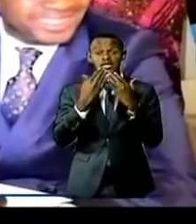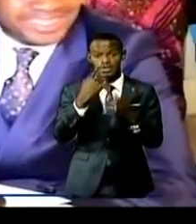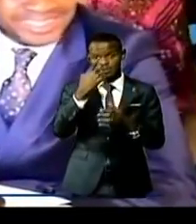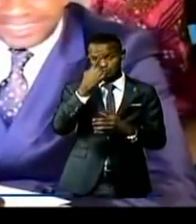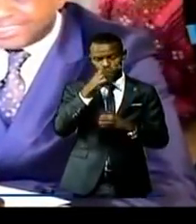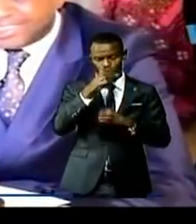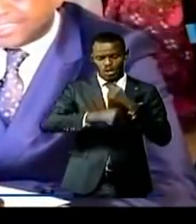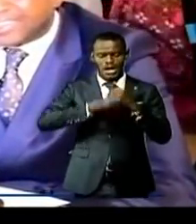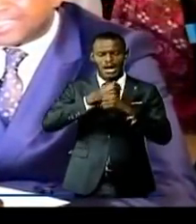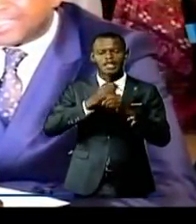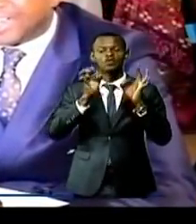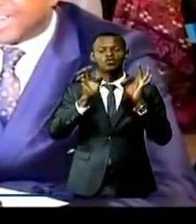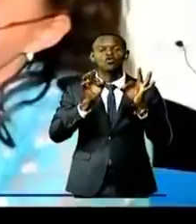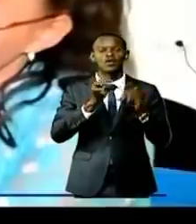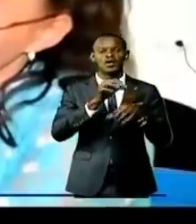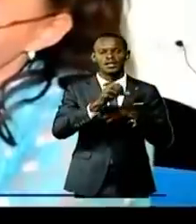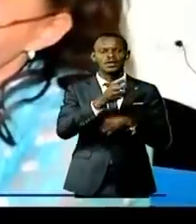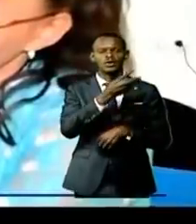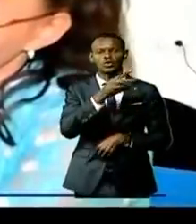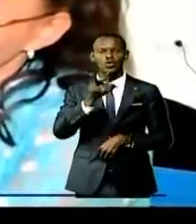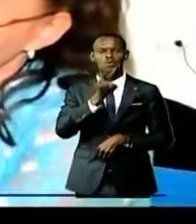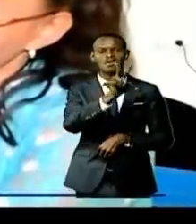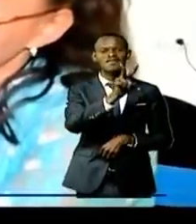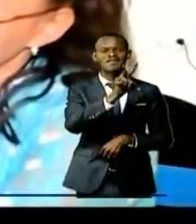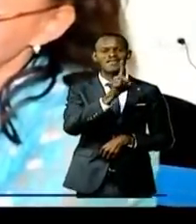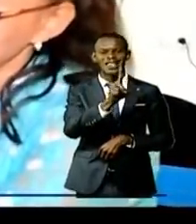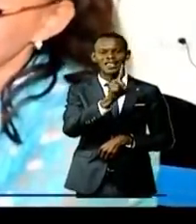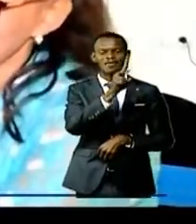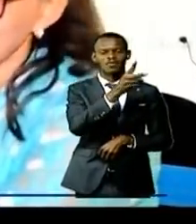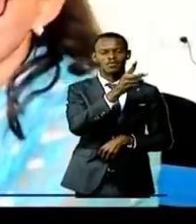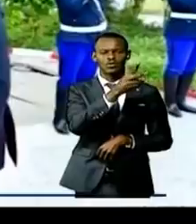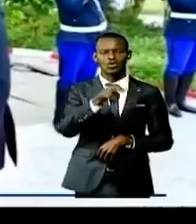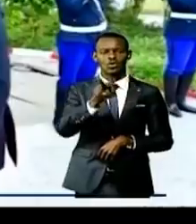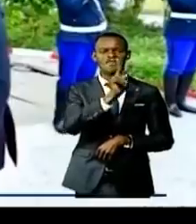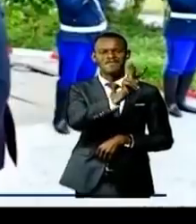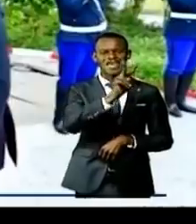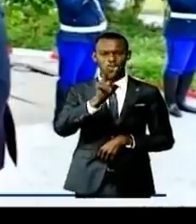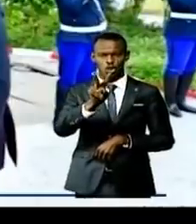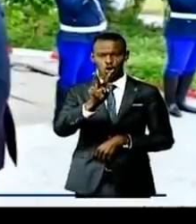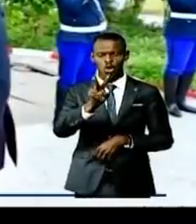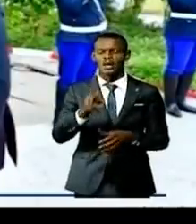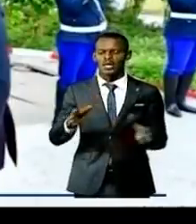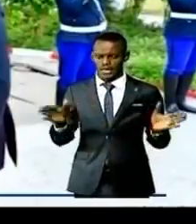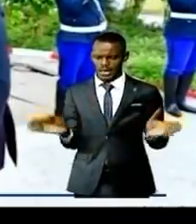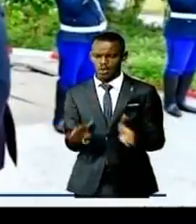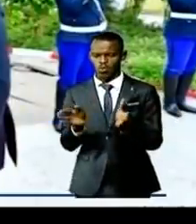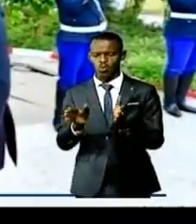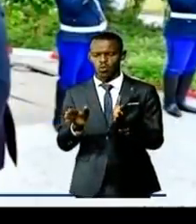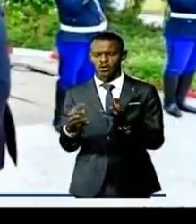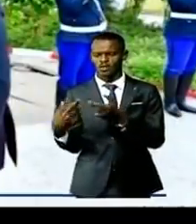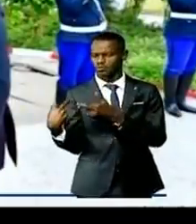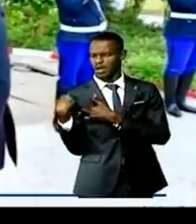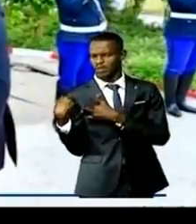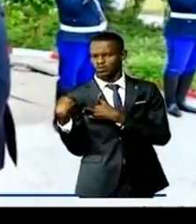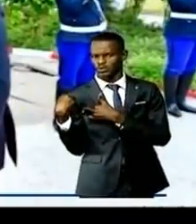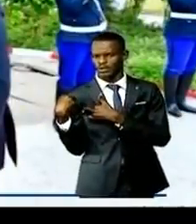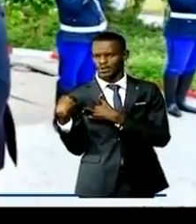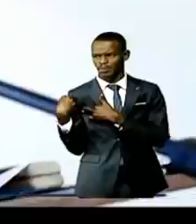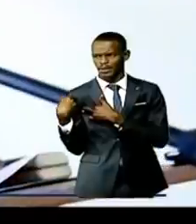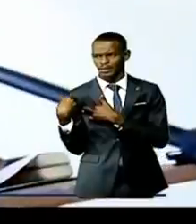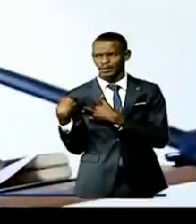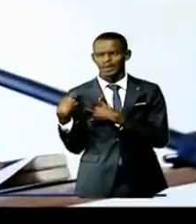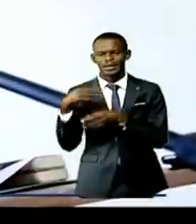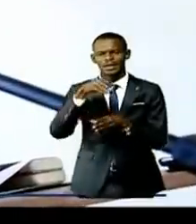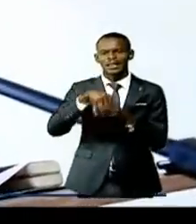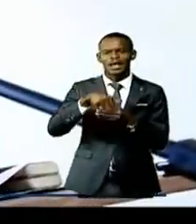cultiver l'amour et l'unité pour faciliter le développement de la province, selon la vision du chef de l'État, Félix-Antoine Tshisekedi Tshilombo.